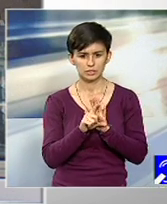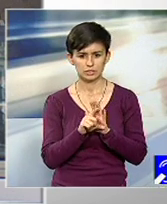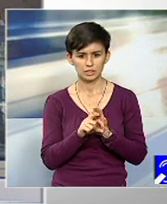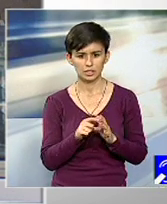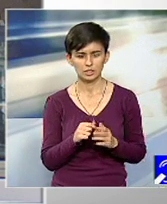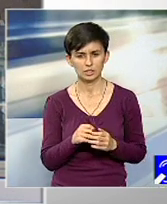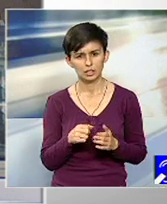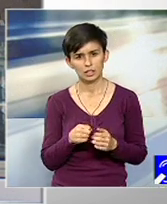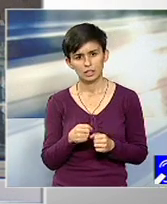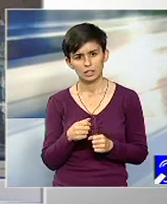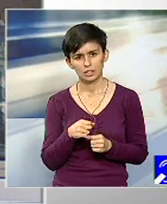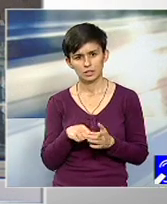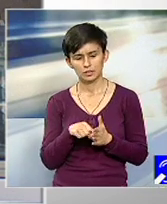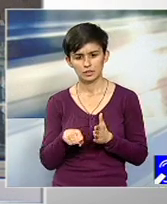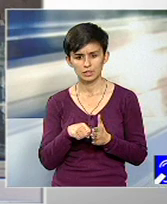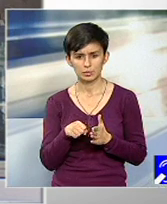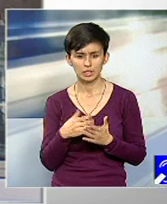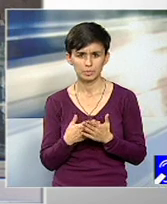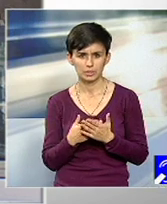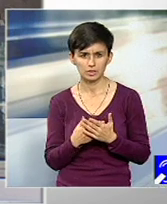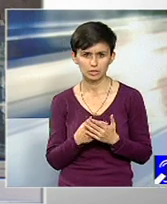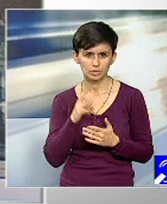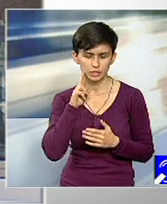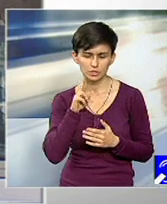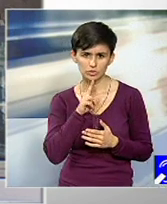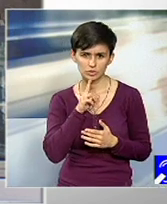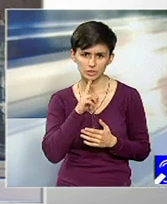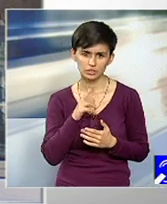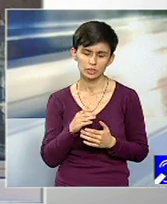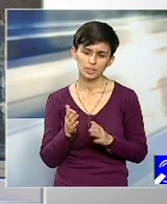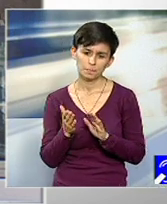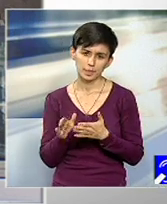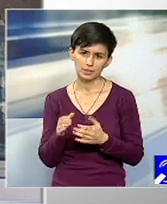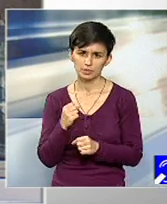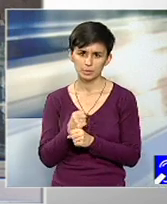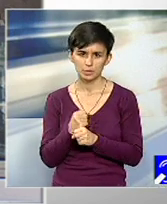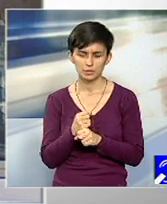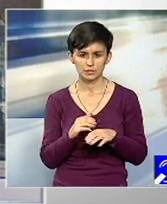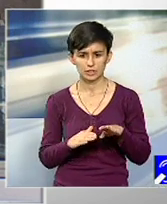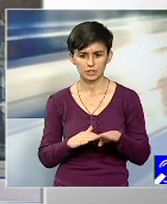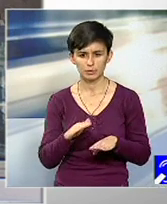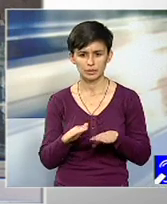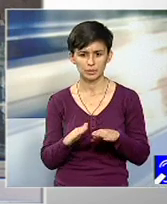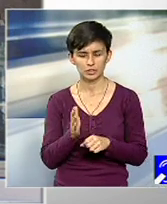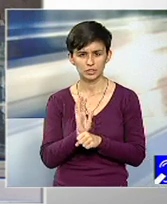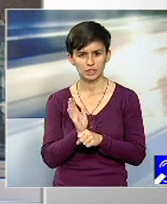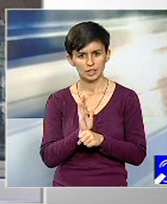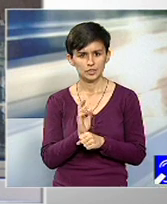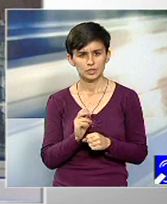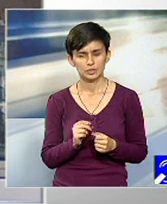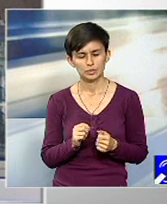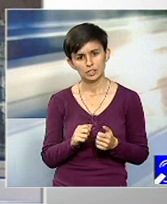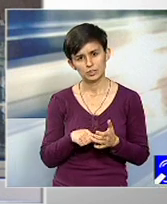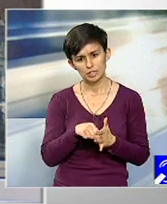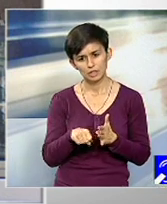subtitrate pentru persoanele cu deficiență de auz, ceea ce înseamnă că începem să facem pași atât în televiziune cât și în producția de film ca filmele